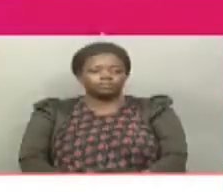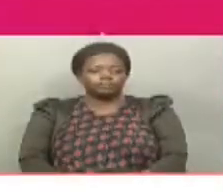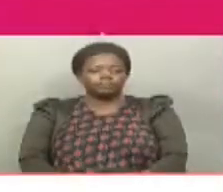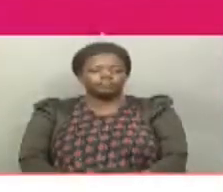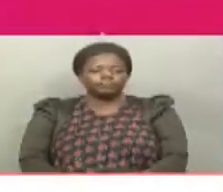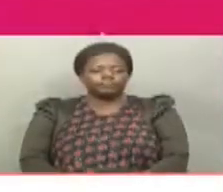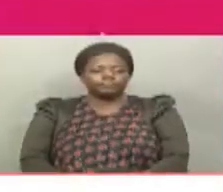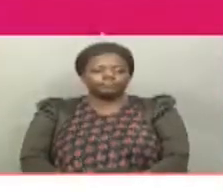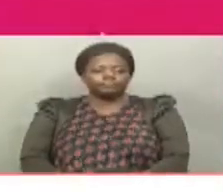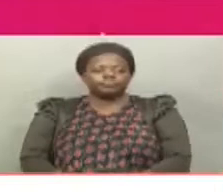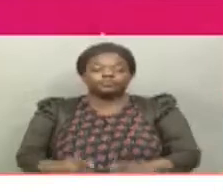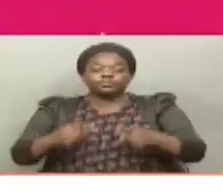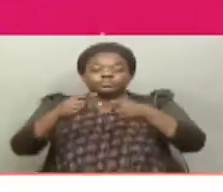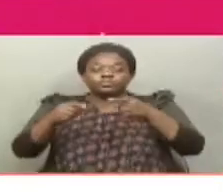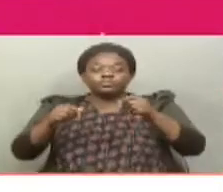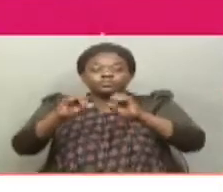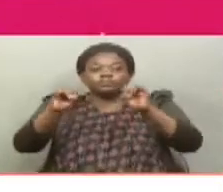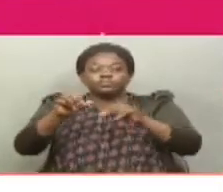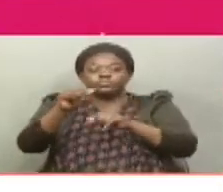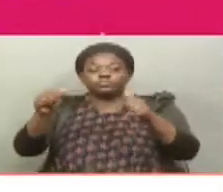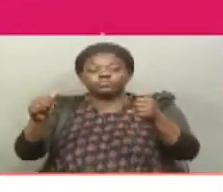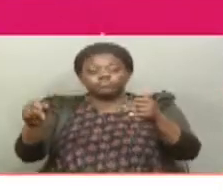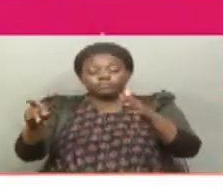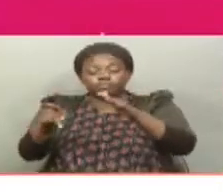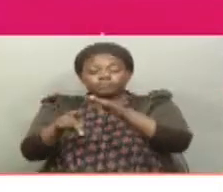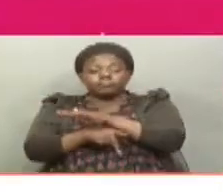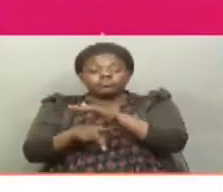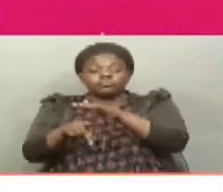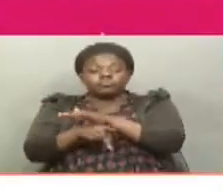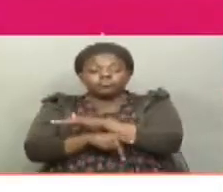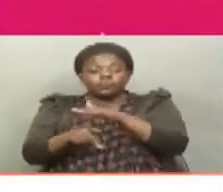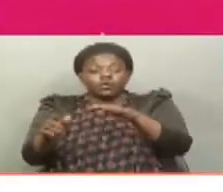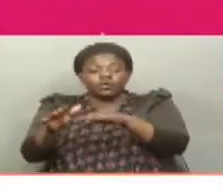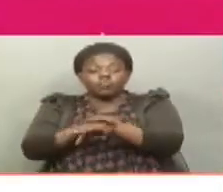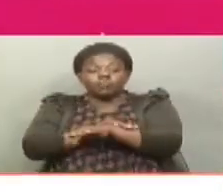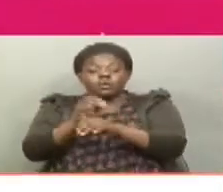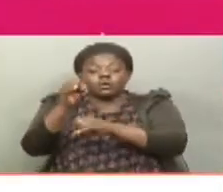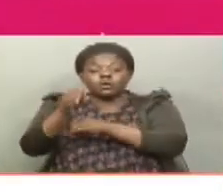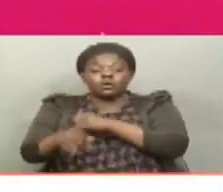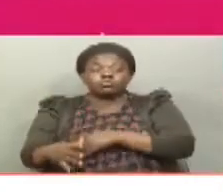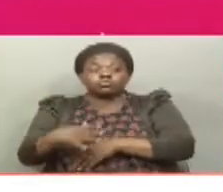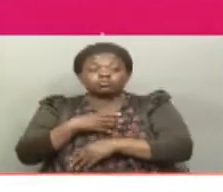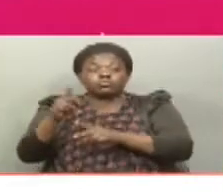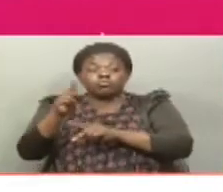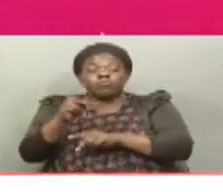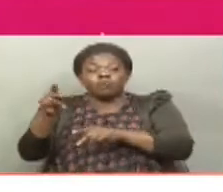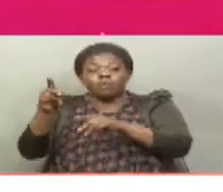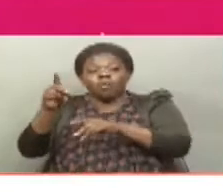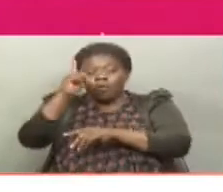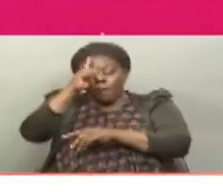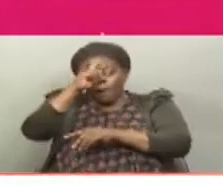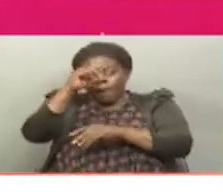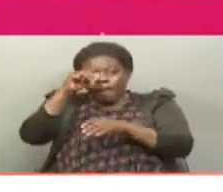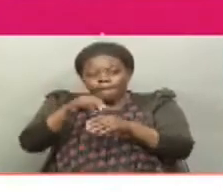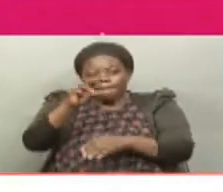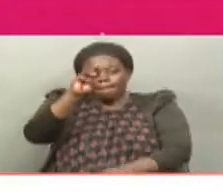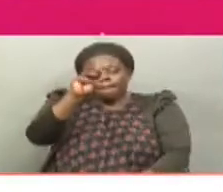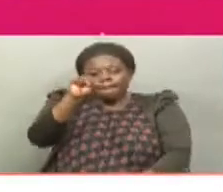Webale kubera na febo tuwe yongira wina mala katikilo cha Peter Maiga akomekerezo kulambula abantu basaba saja mugombola ya